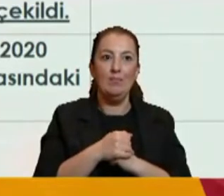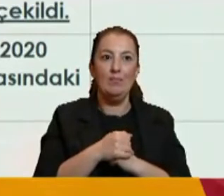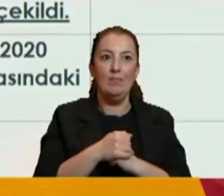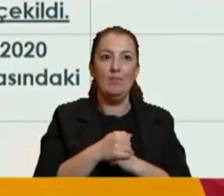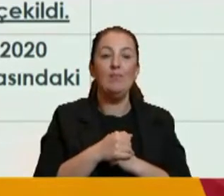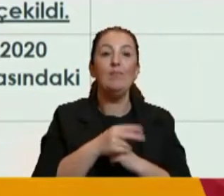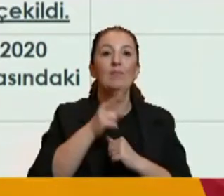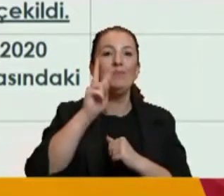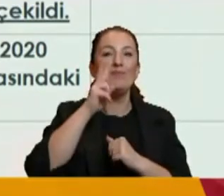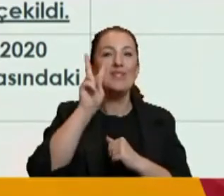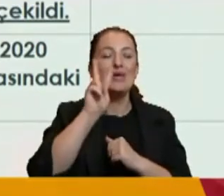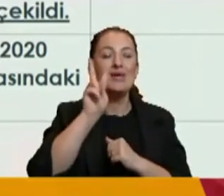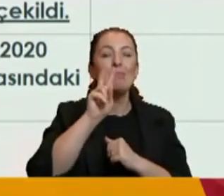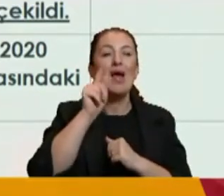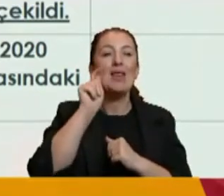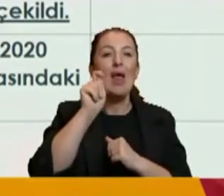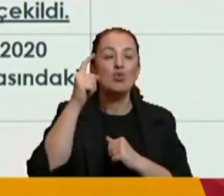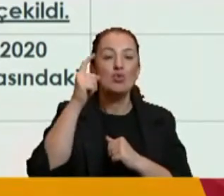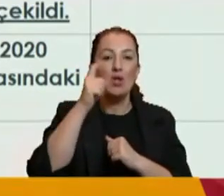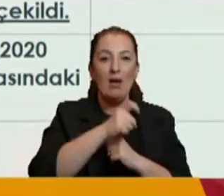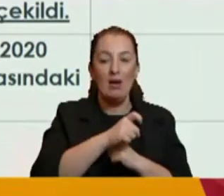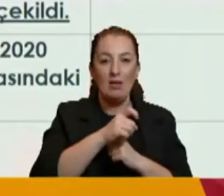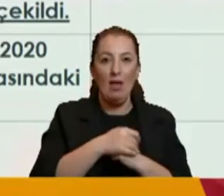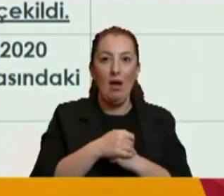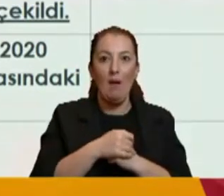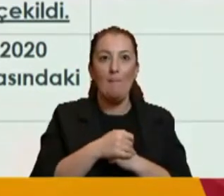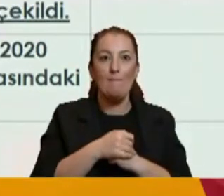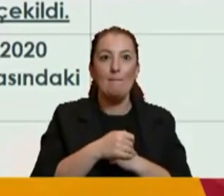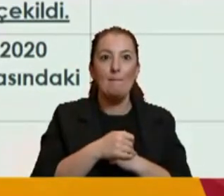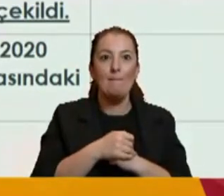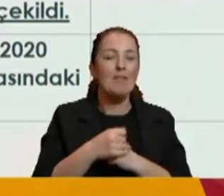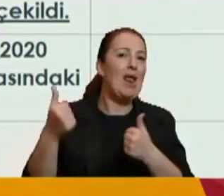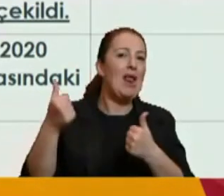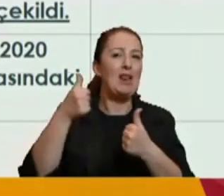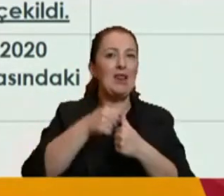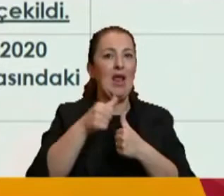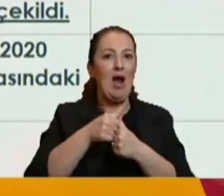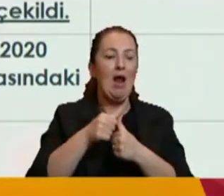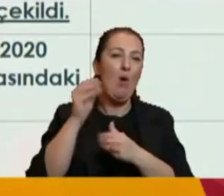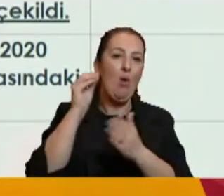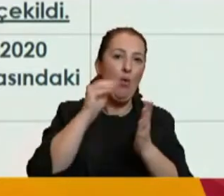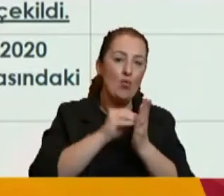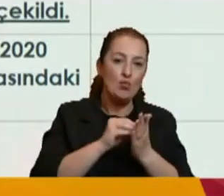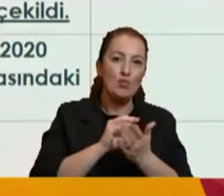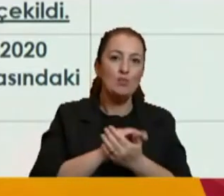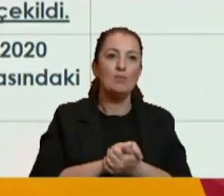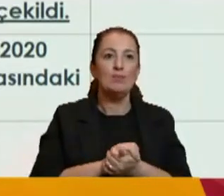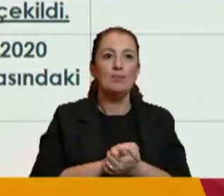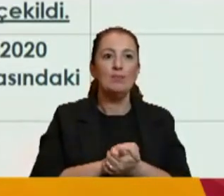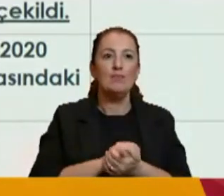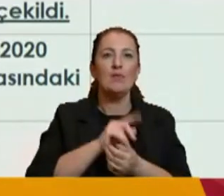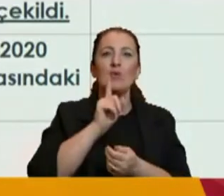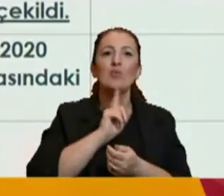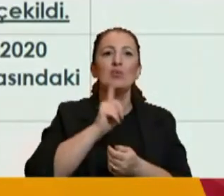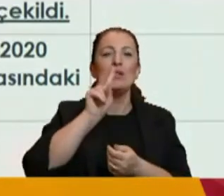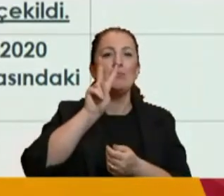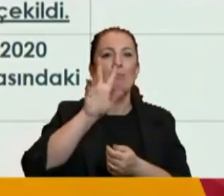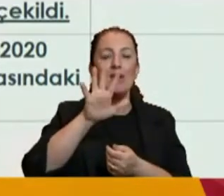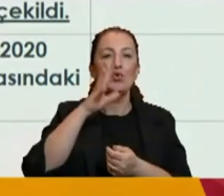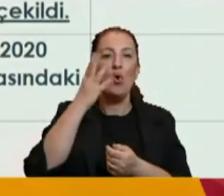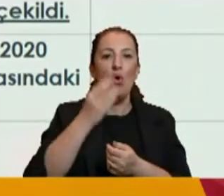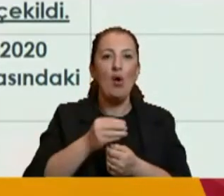12020 Temmuz ayında tekrar getirmişiz bu talebimizi sen 125 olarak